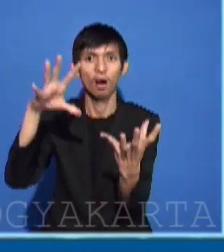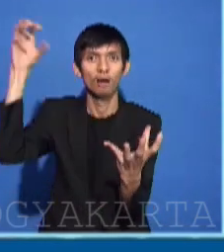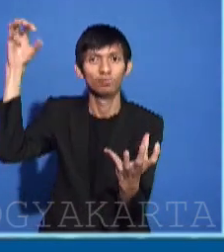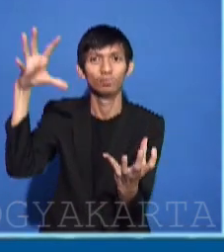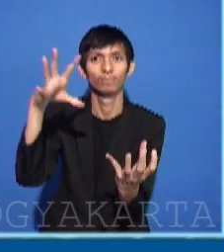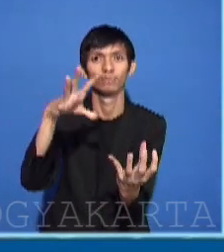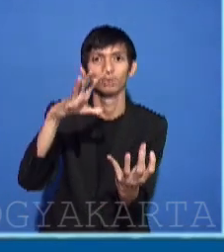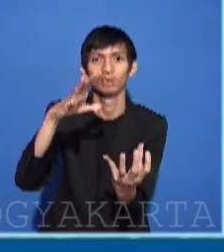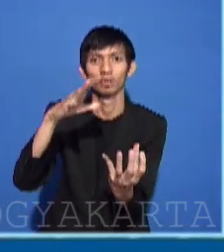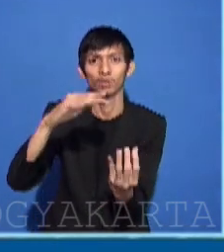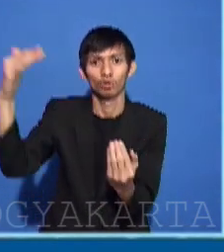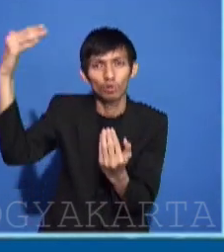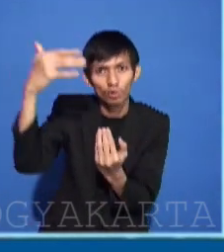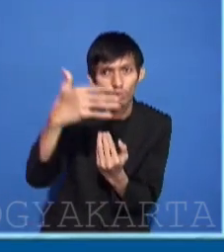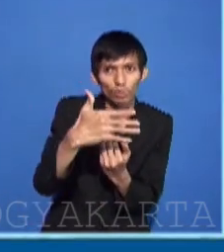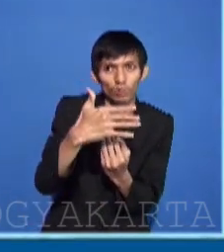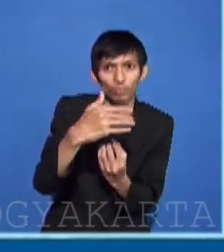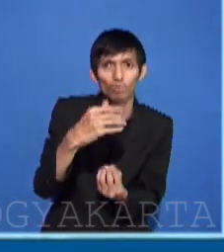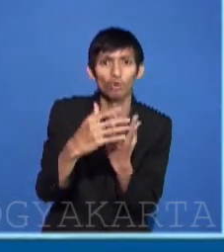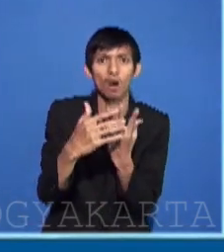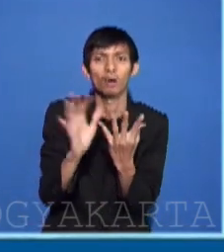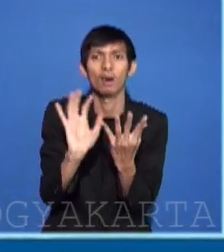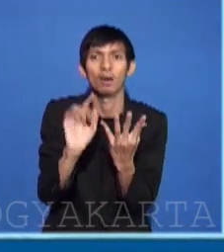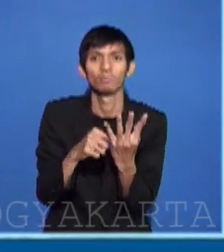ingkang Edom bugenvil mboten